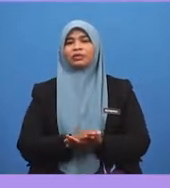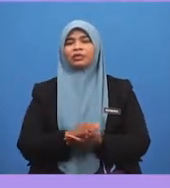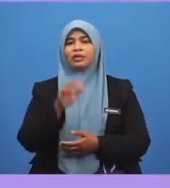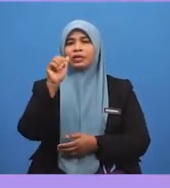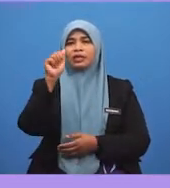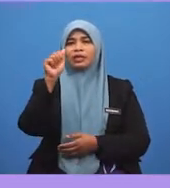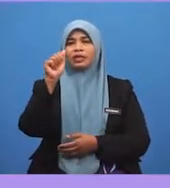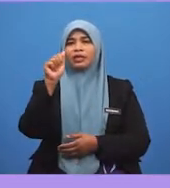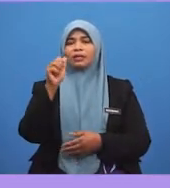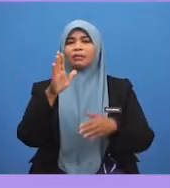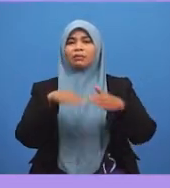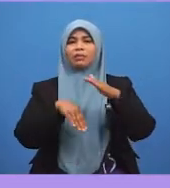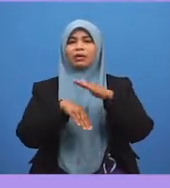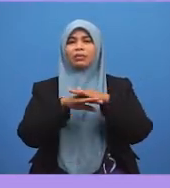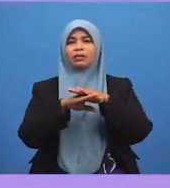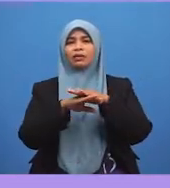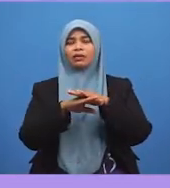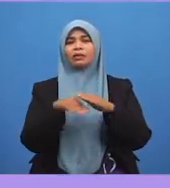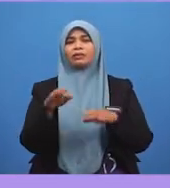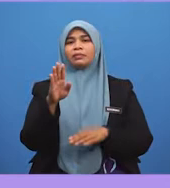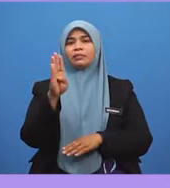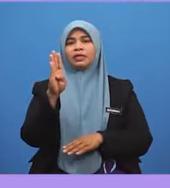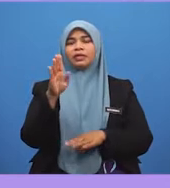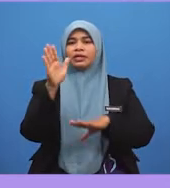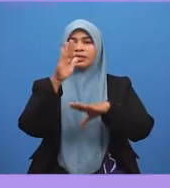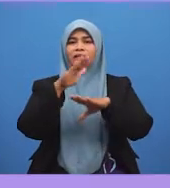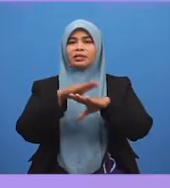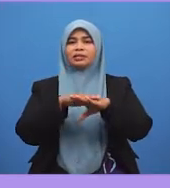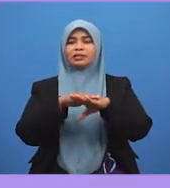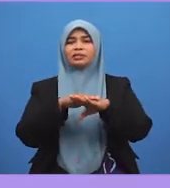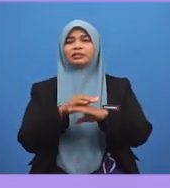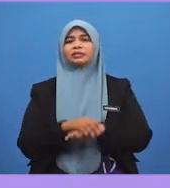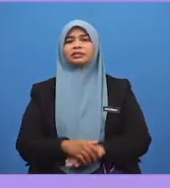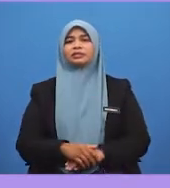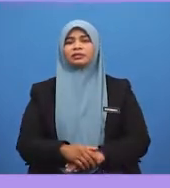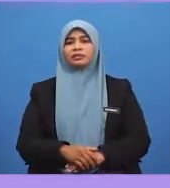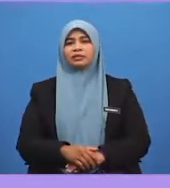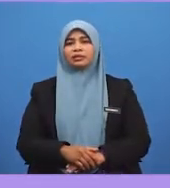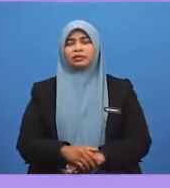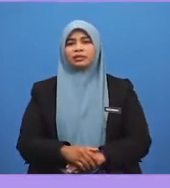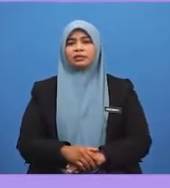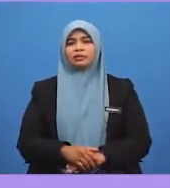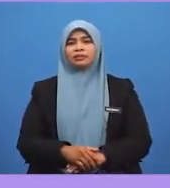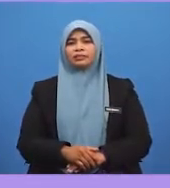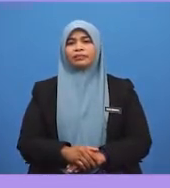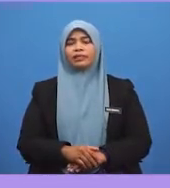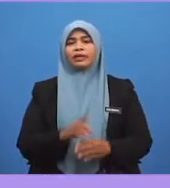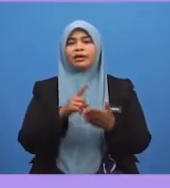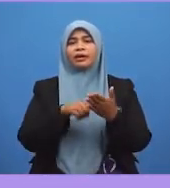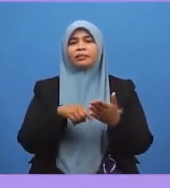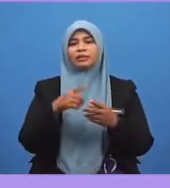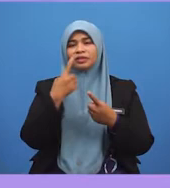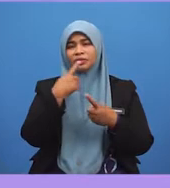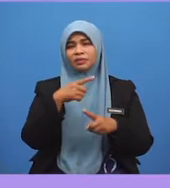A bawah, B atas. Apakah jawapan bagi soalan tersebut?